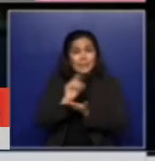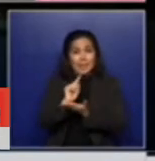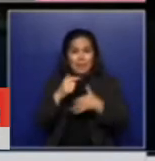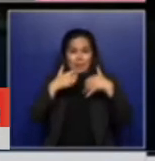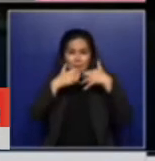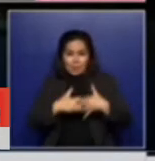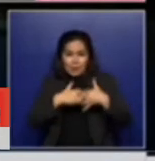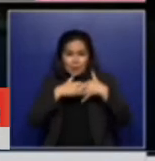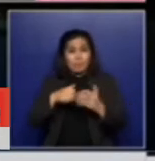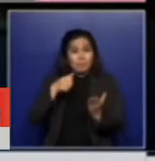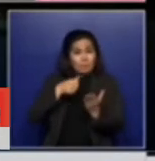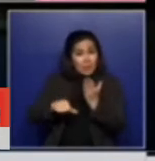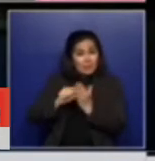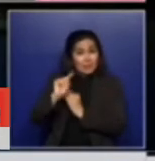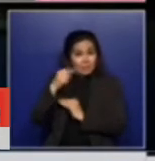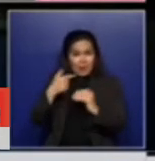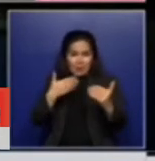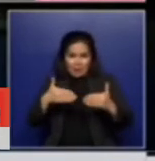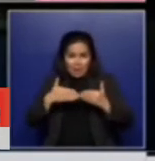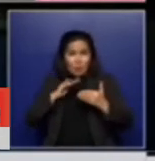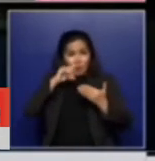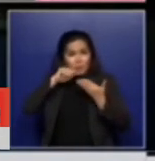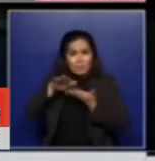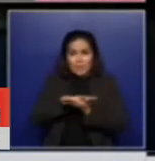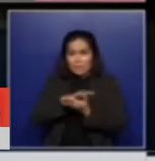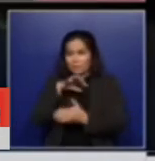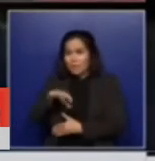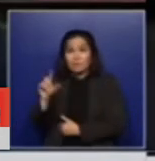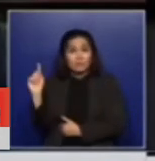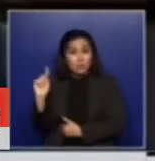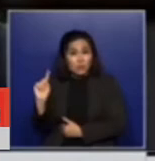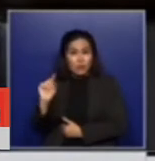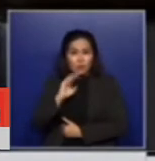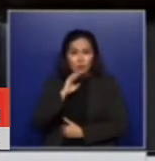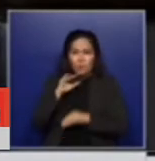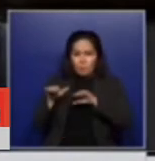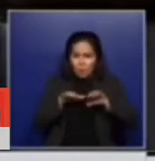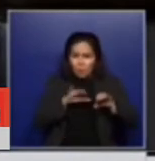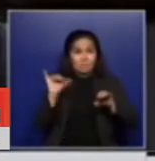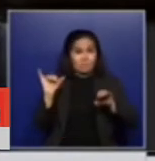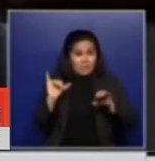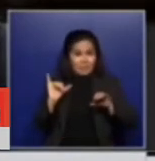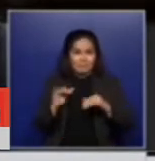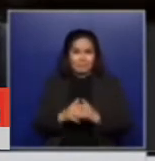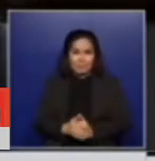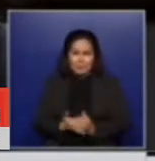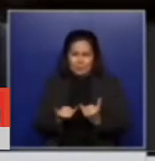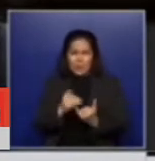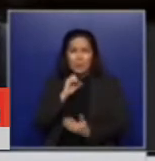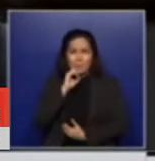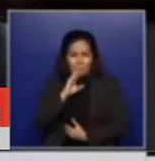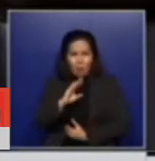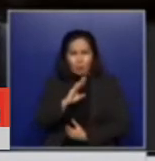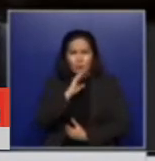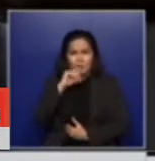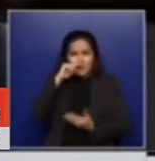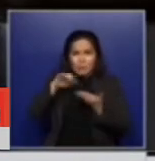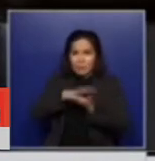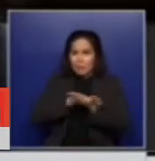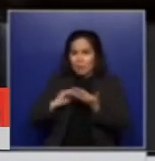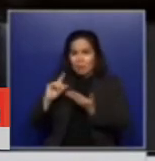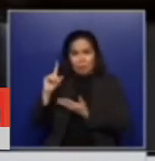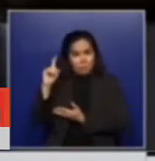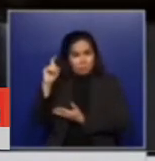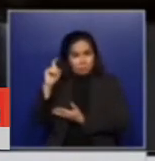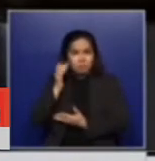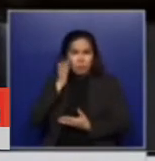ฐานภาษีใหม่ให้กับประเทศแล้วหรือยังเพราะถ้ายังนะครับผมจะกราบเรียนว่าประเทศไทยหายนะกำลังรออยู่อย่